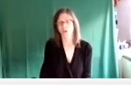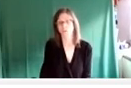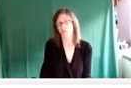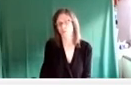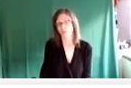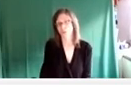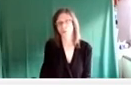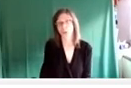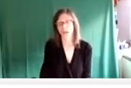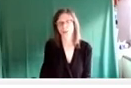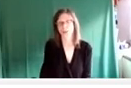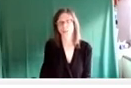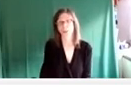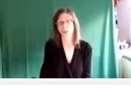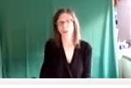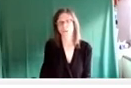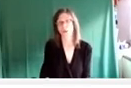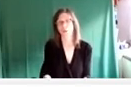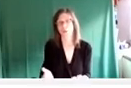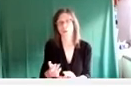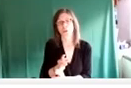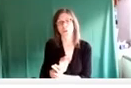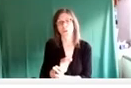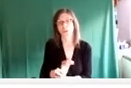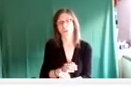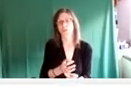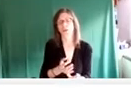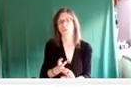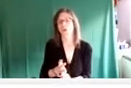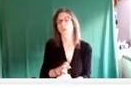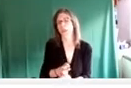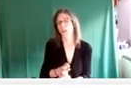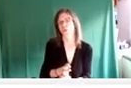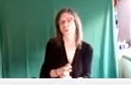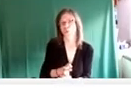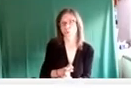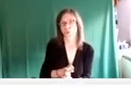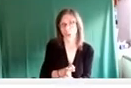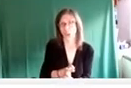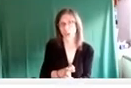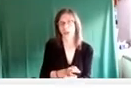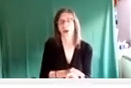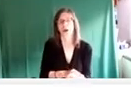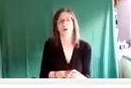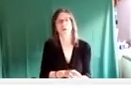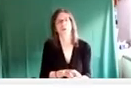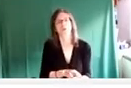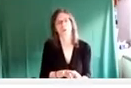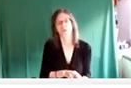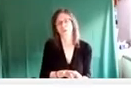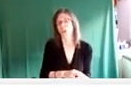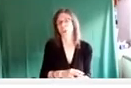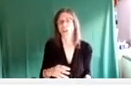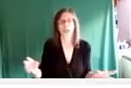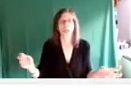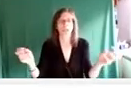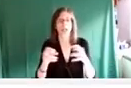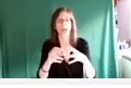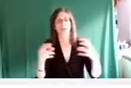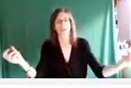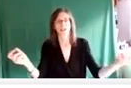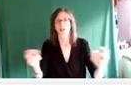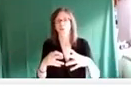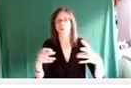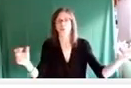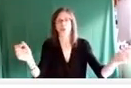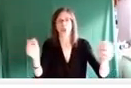justement, c'est beau les rendre disponibles, il faut qu'elles soient bien documentées, il faut qu'elles soient bien structurées. Un fichier de données Excel